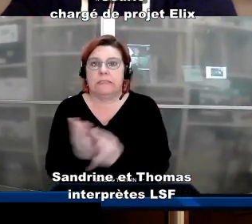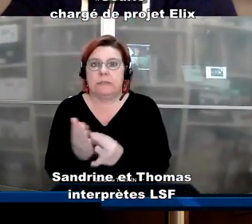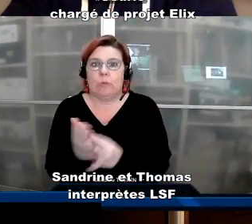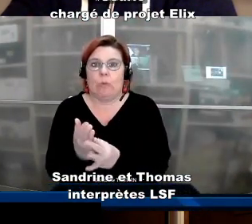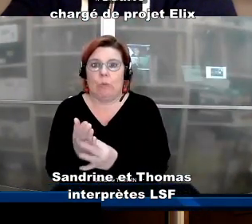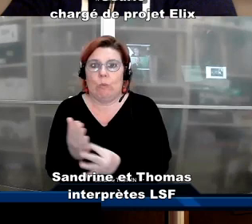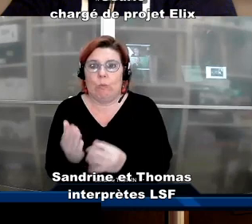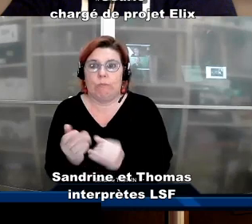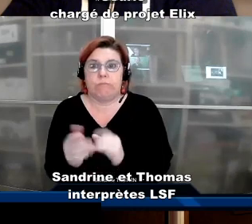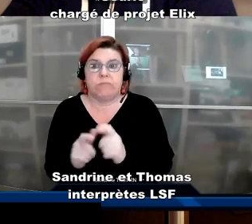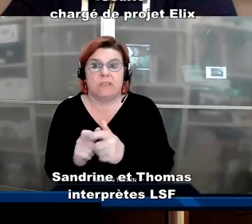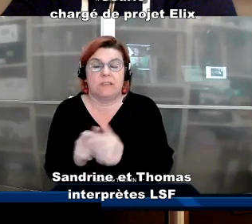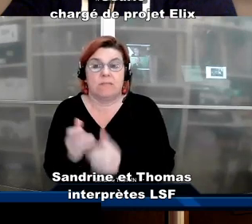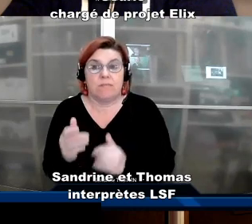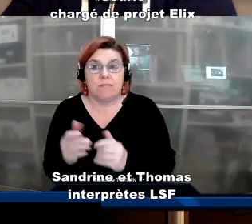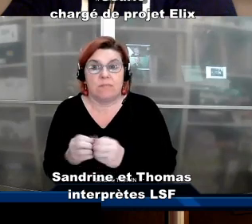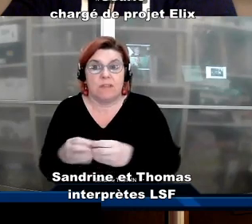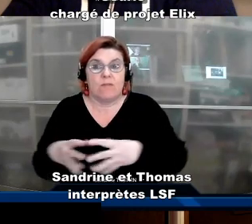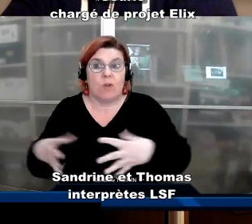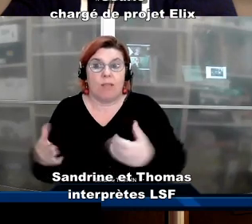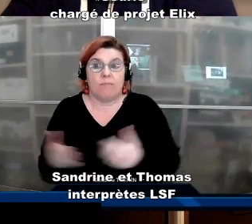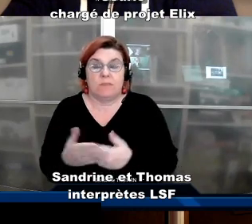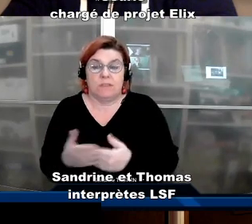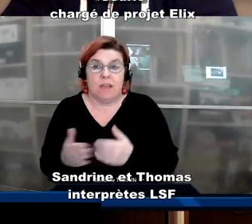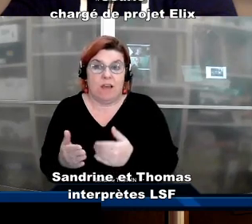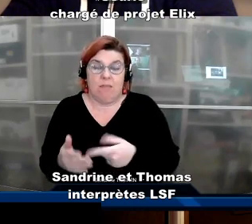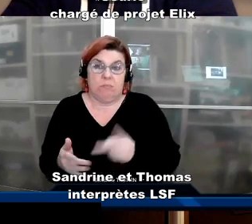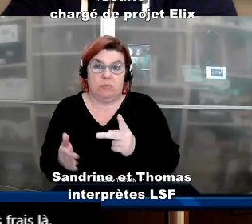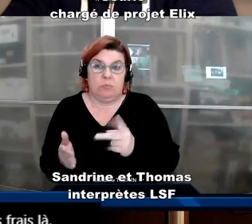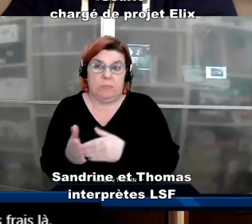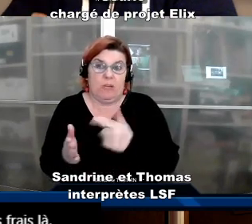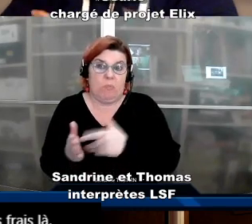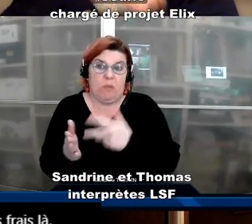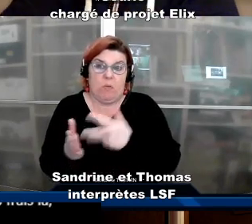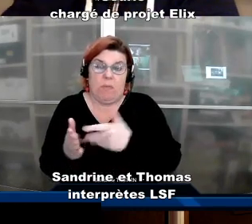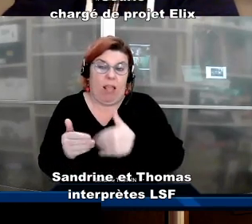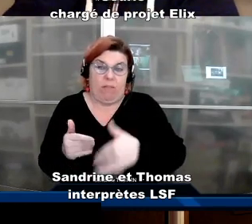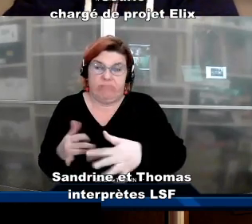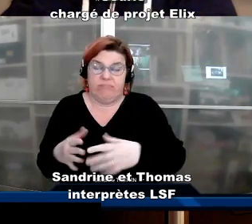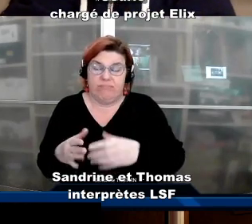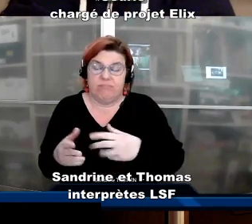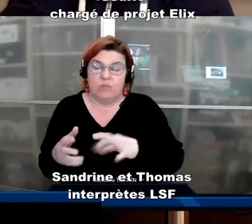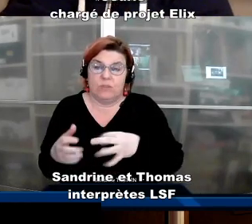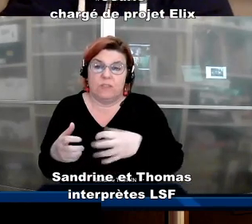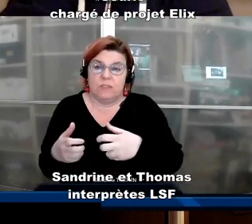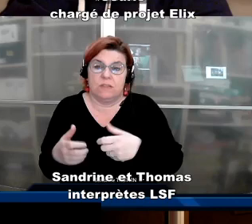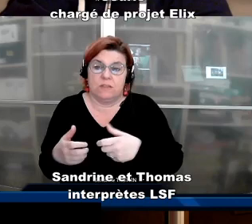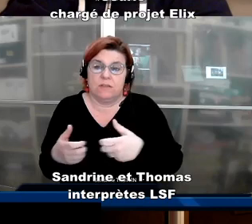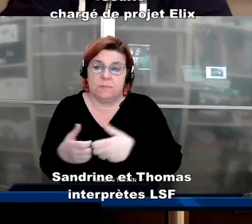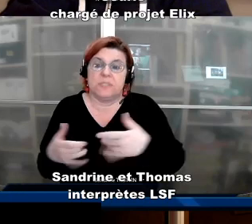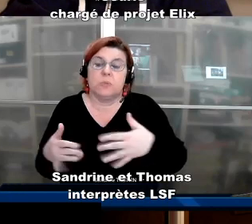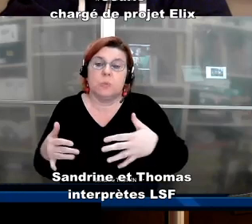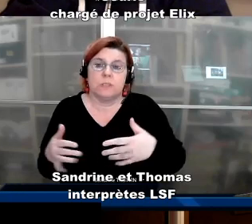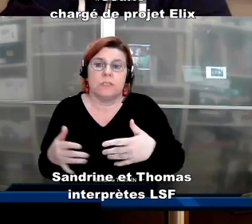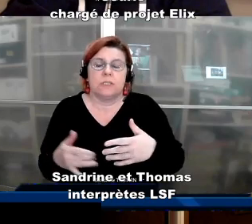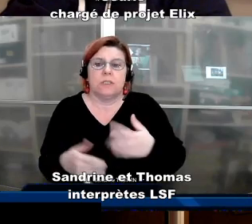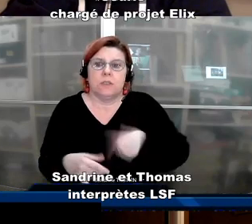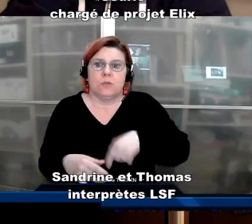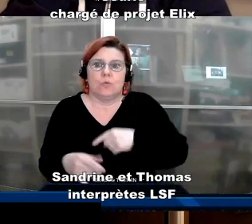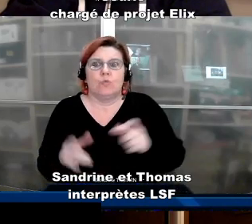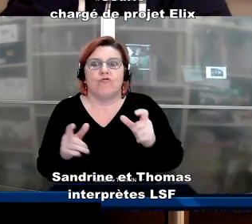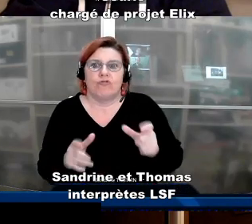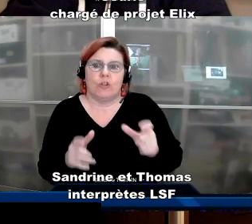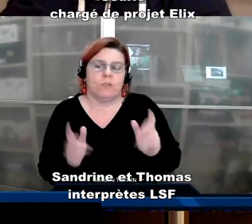c'est plusieurs milliers d'euros. Hein, c'est des sommes qui sont assez importantes. Alors, nous, on a eu la chance aussi d'être accompagnés par des